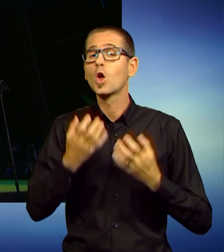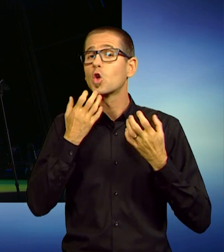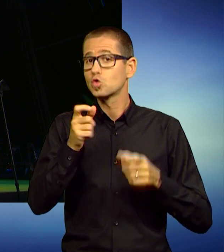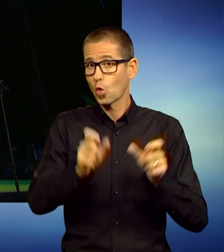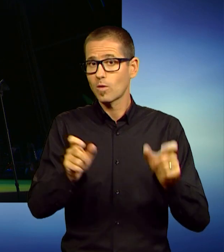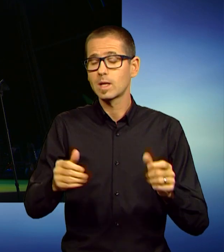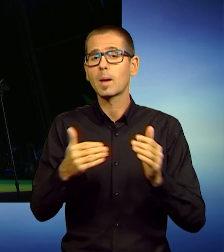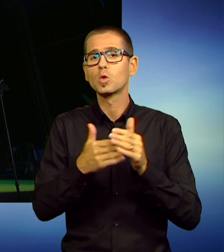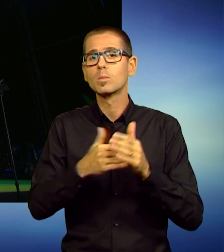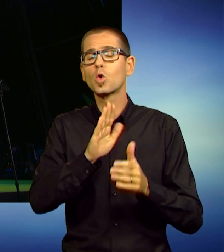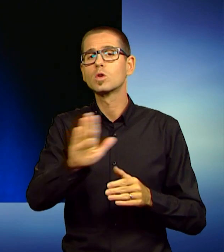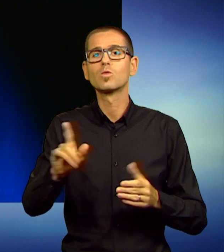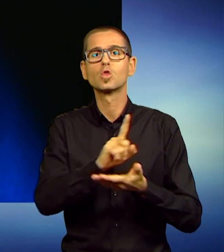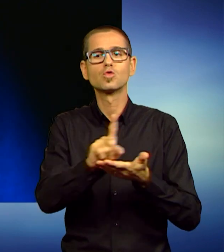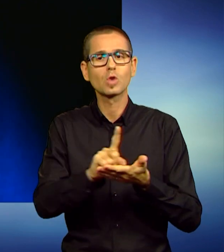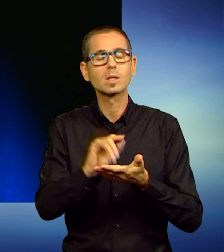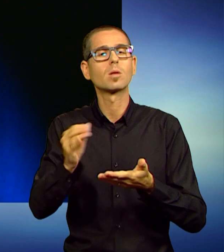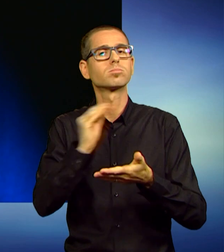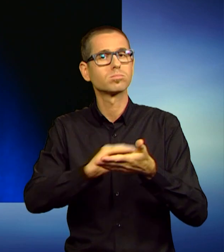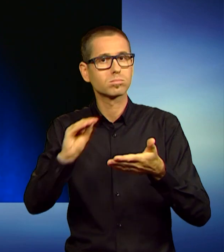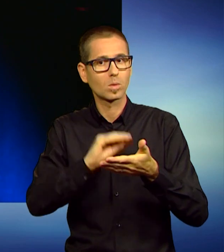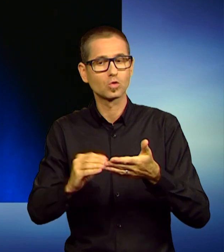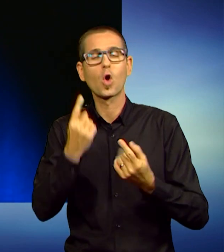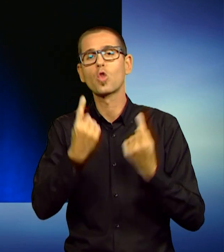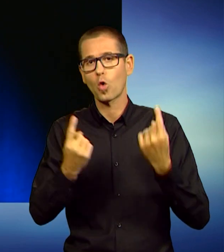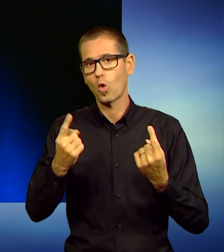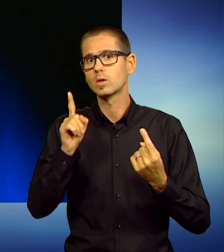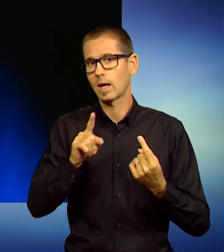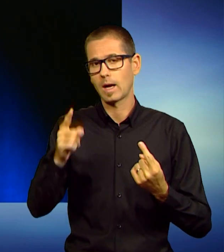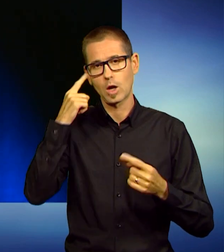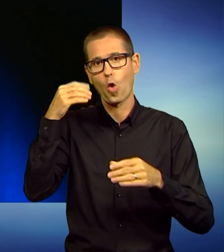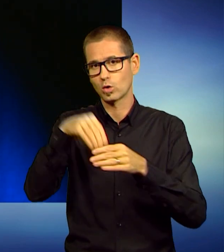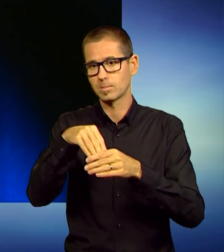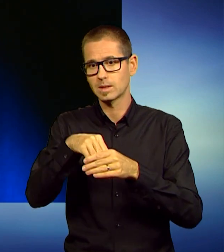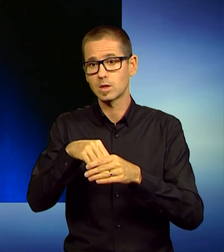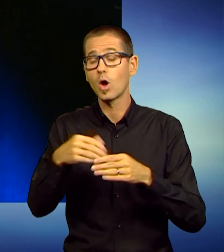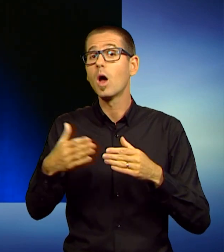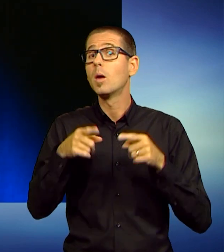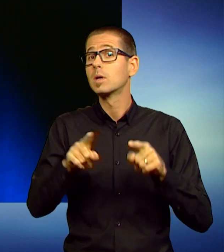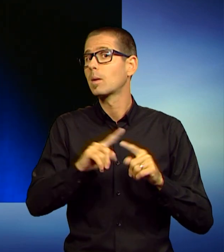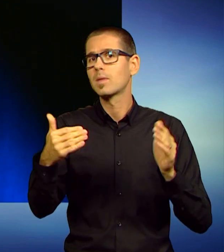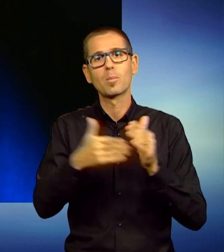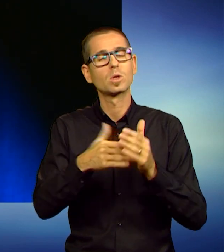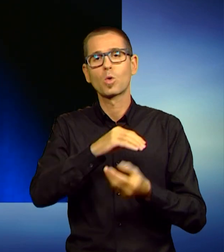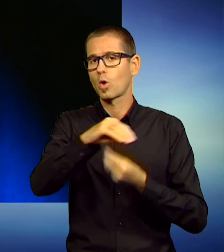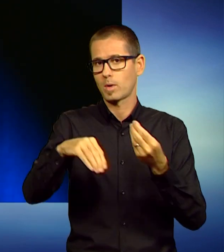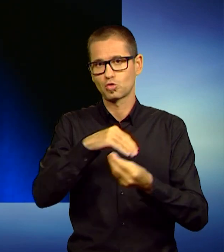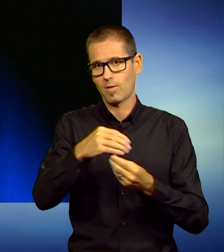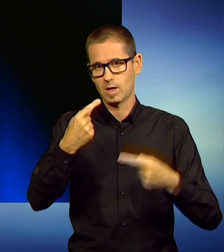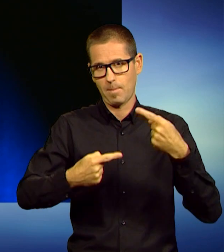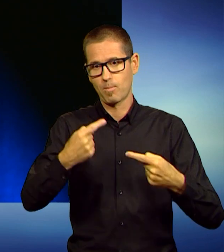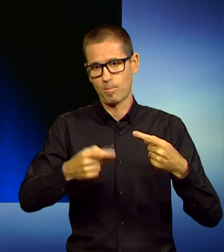Zgodovinarji potrebujejo svoj čas, da opišejo dogodke in jih osmislijo. Pri tem ne potrebujejo vmešavanja